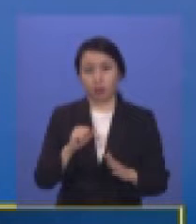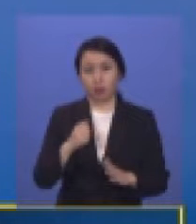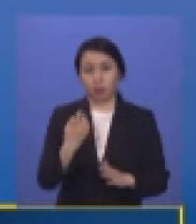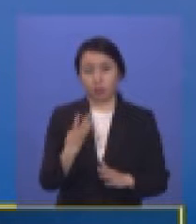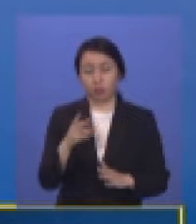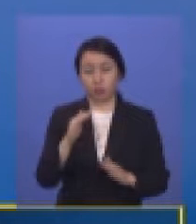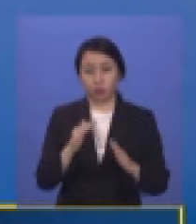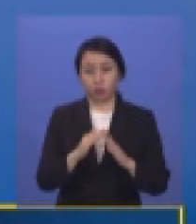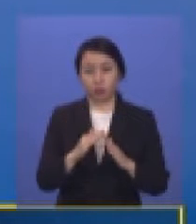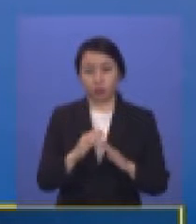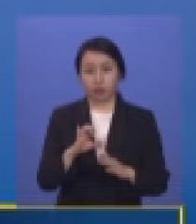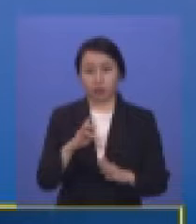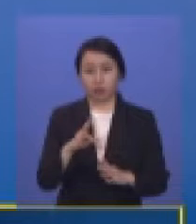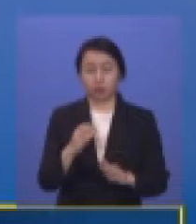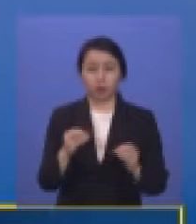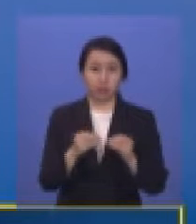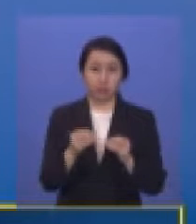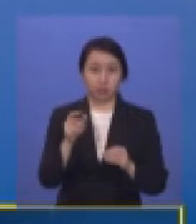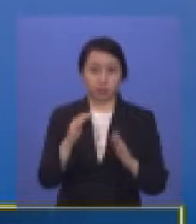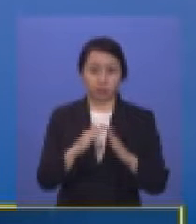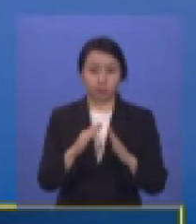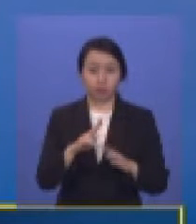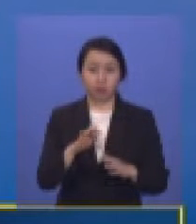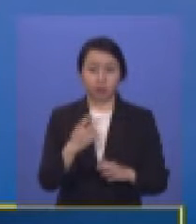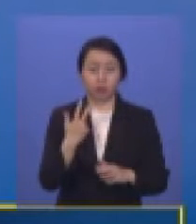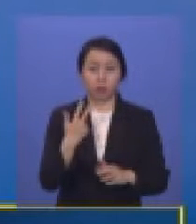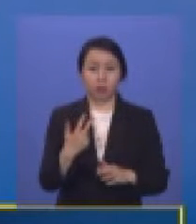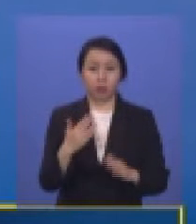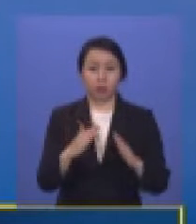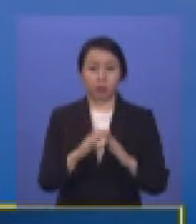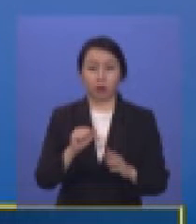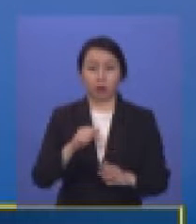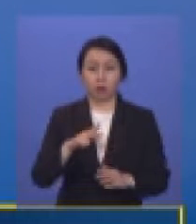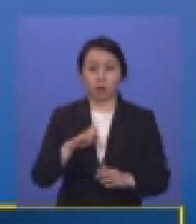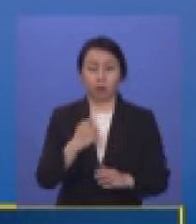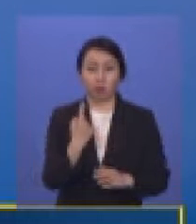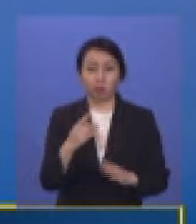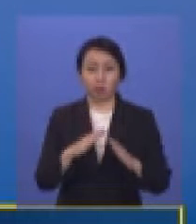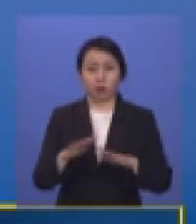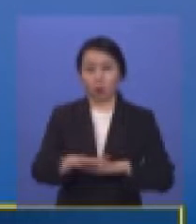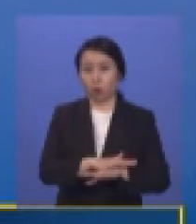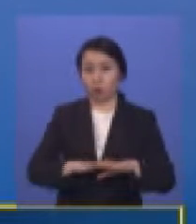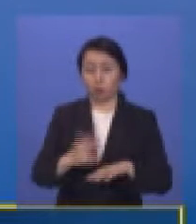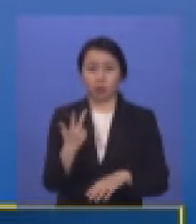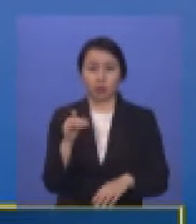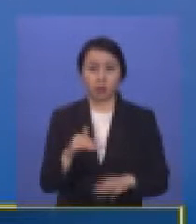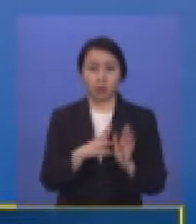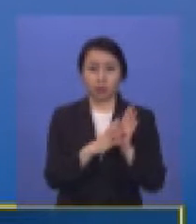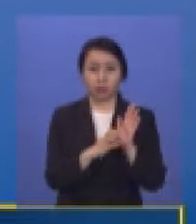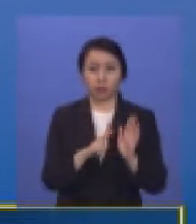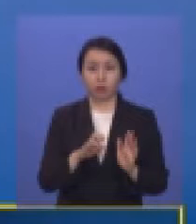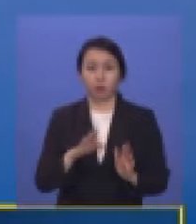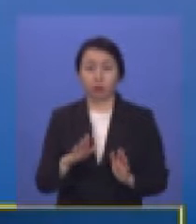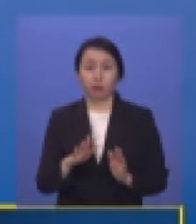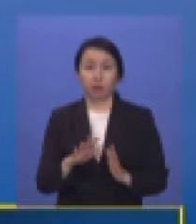дома, «Раисовка» 10 домов, ТО «Намыс» 3 дома, «Астык Привольный» 1 дом. Общей площадью 3900 квадратных метров. За